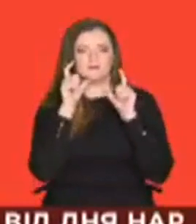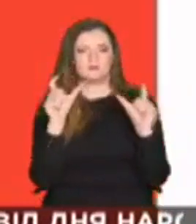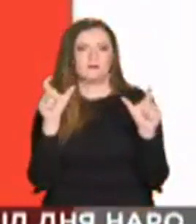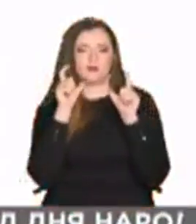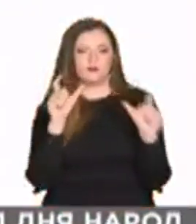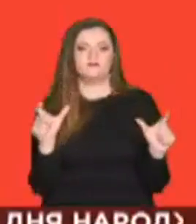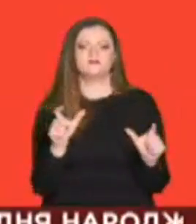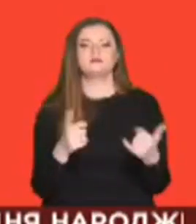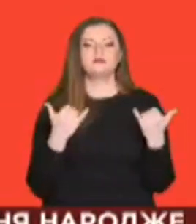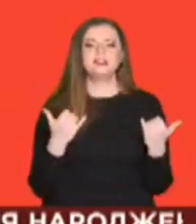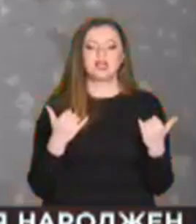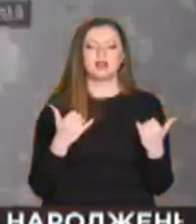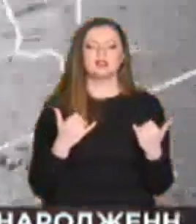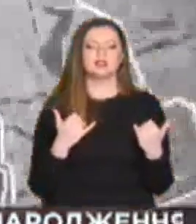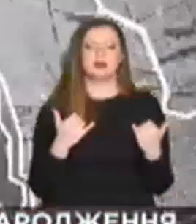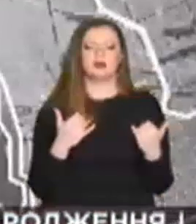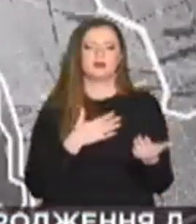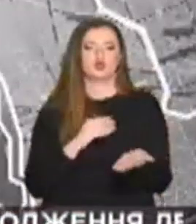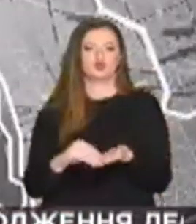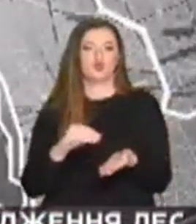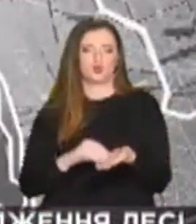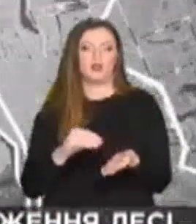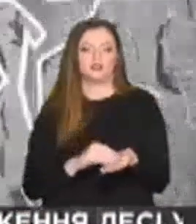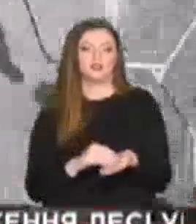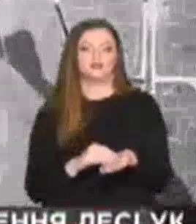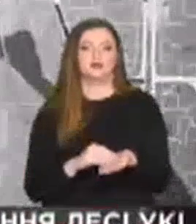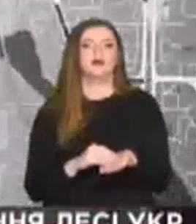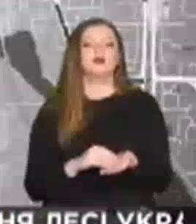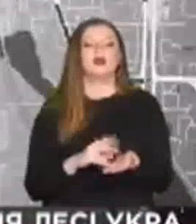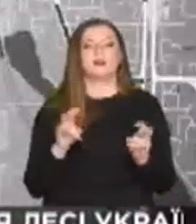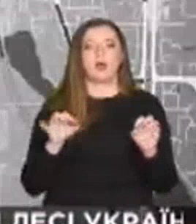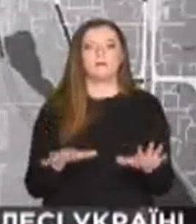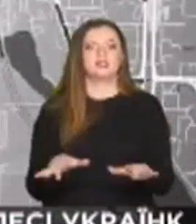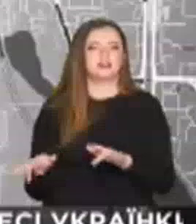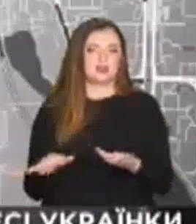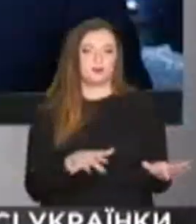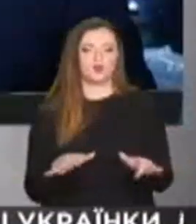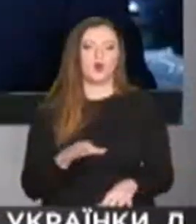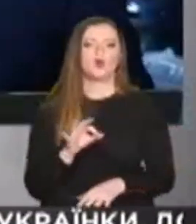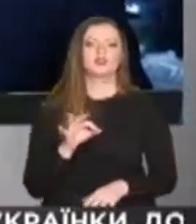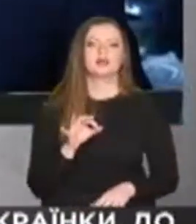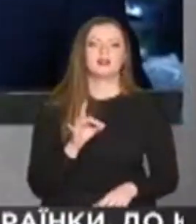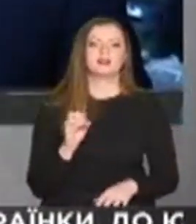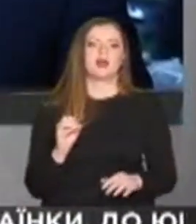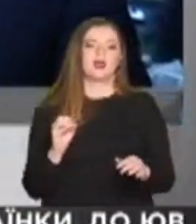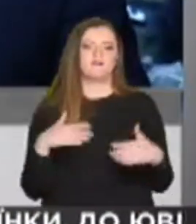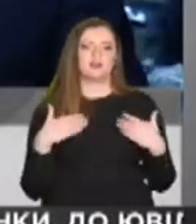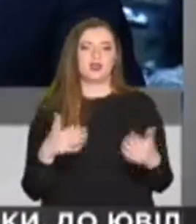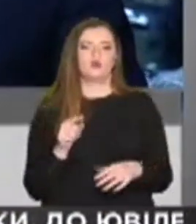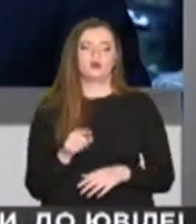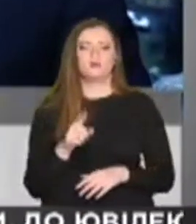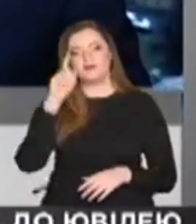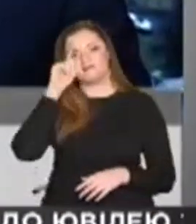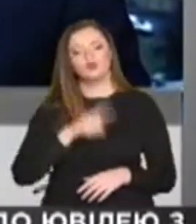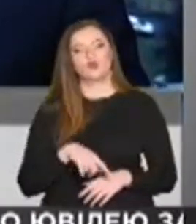кричав, тож зараз Олександр Кривокульський, журналіст «Київ-Ньюзрум», на місці події. Олександре, вітаю тебе. Відомо